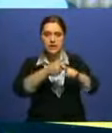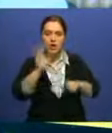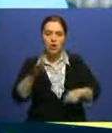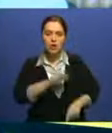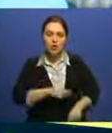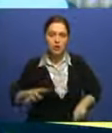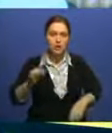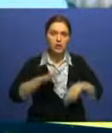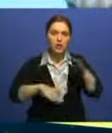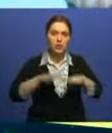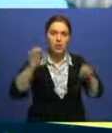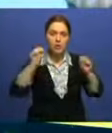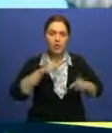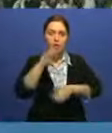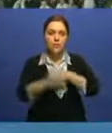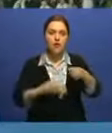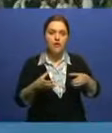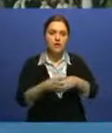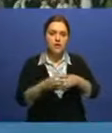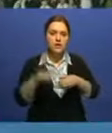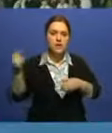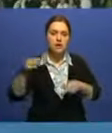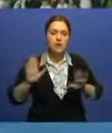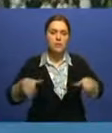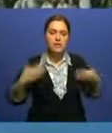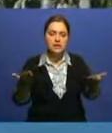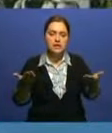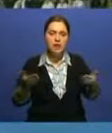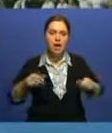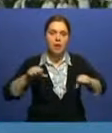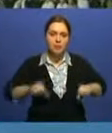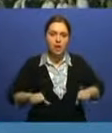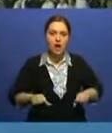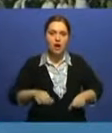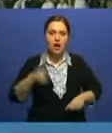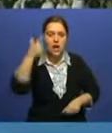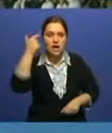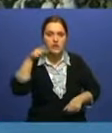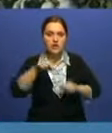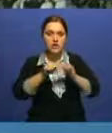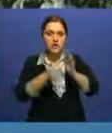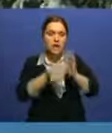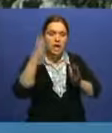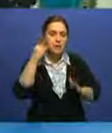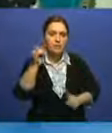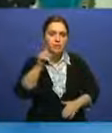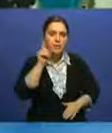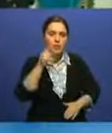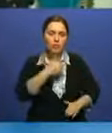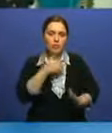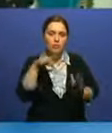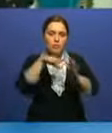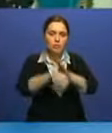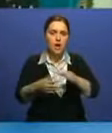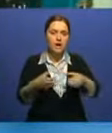ногами, так и руками. Международная федерация тхэквондо Айти предоставила право провести чемпионат Азии 2016 года Алматы. И молодежь стремится